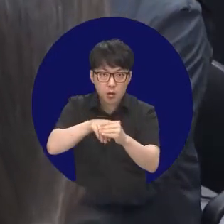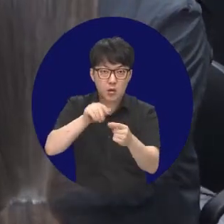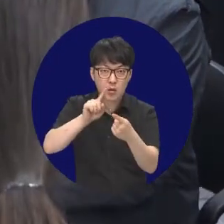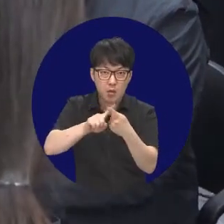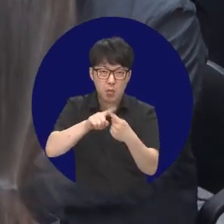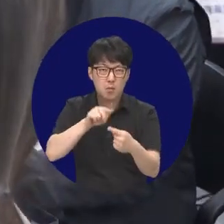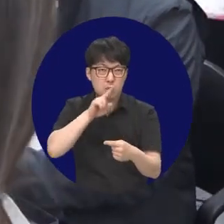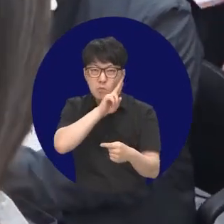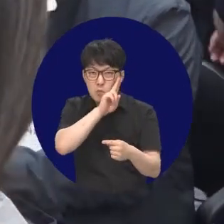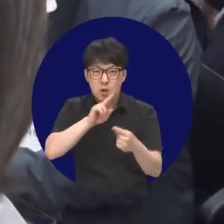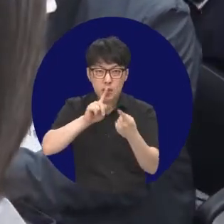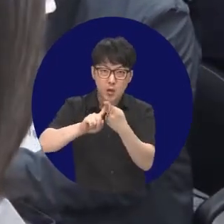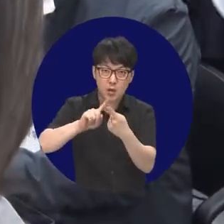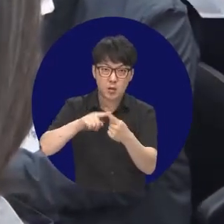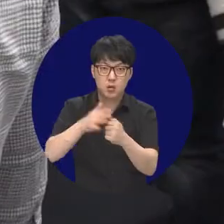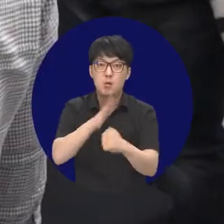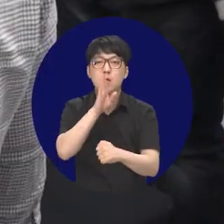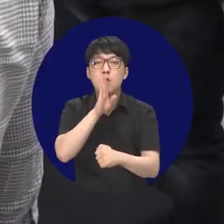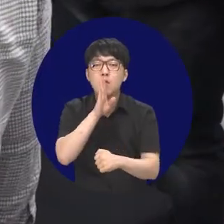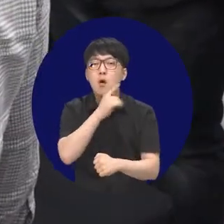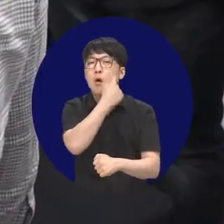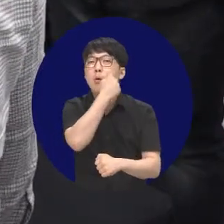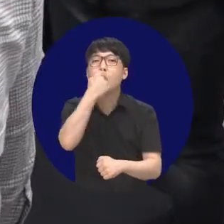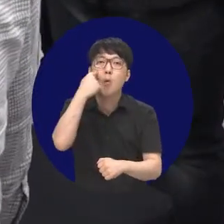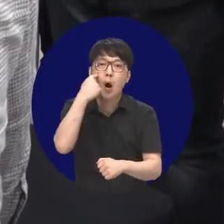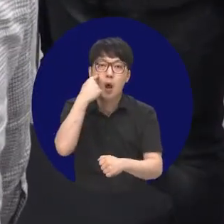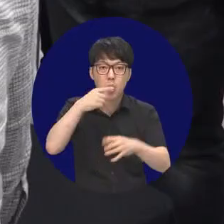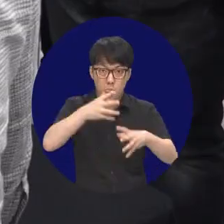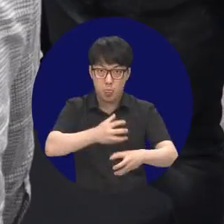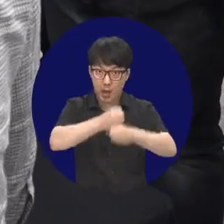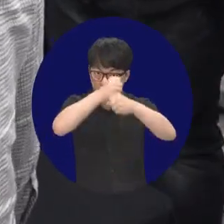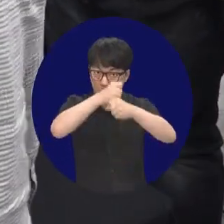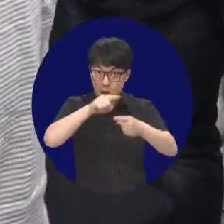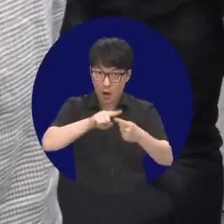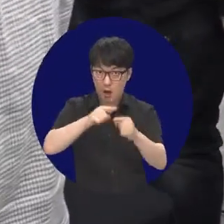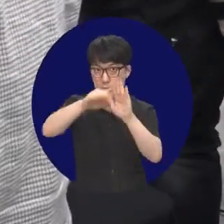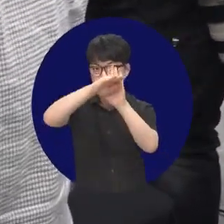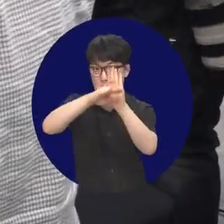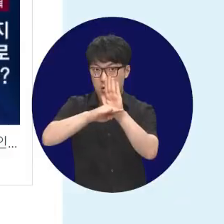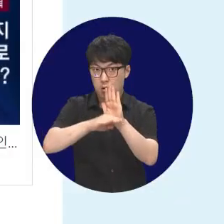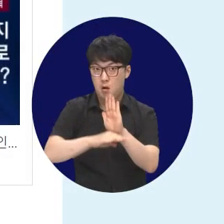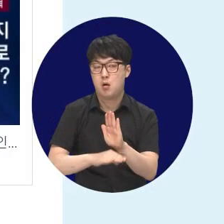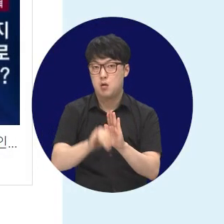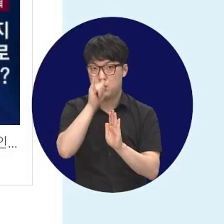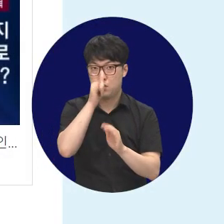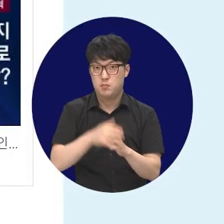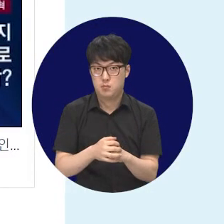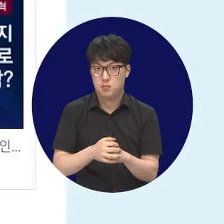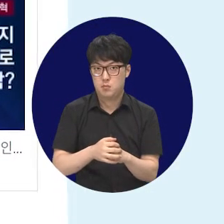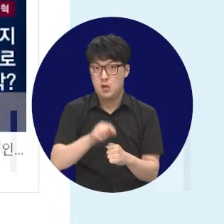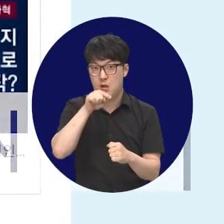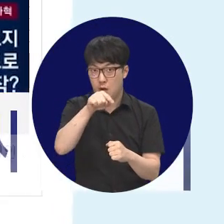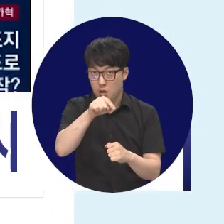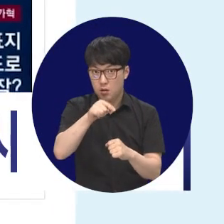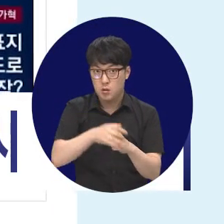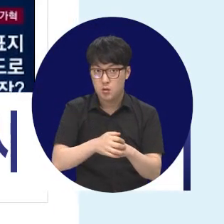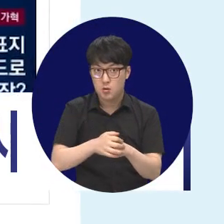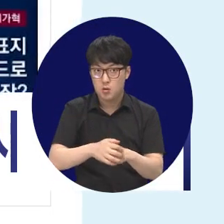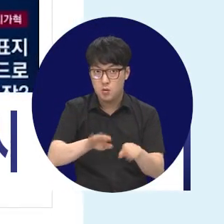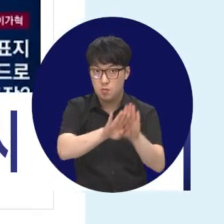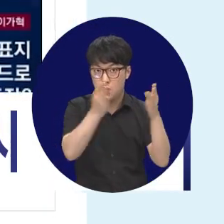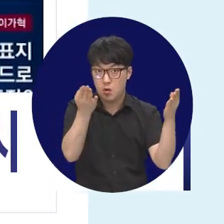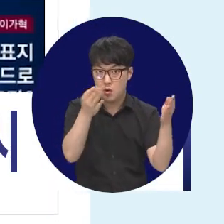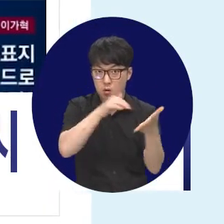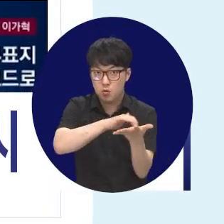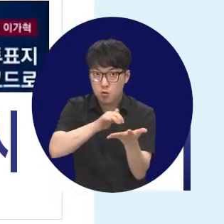대해 사실 여부를 확인한 내용을 한 곳에 모아 일목요연하게 정리한 코너입니다. 팩트체크 코너에는 투개표